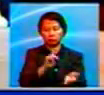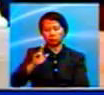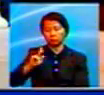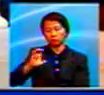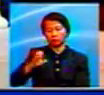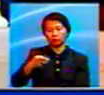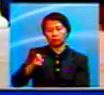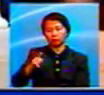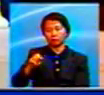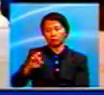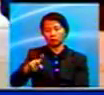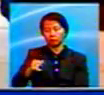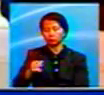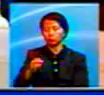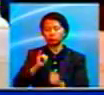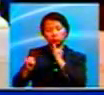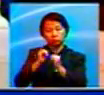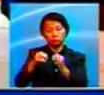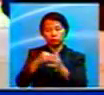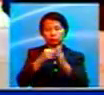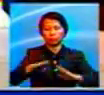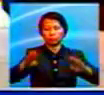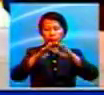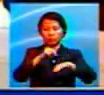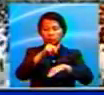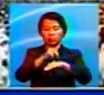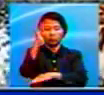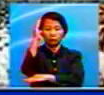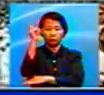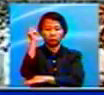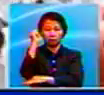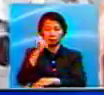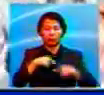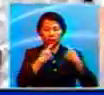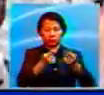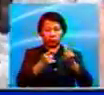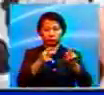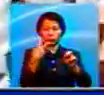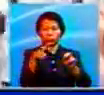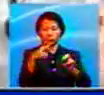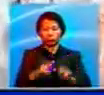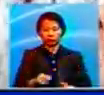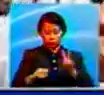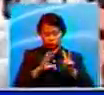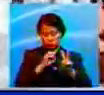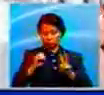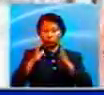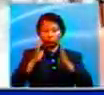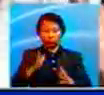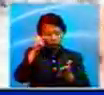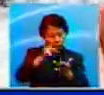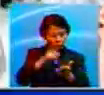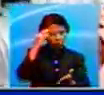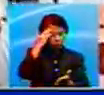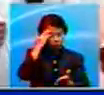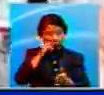Lee menjelaskan ketika ditemubual dalam Berita Nasional tengah hari tadi. Sejak 2012, lebih 200 orang dikenal